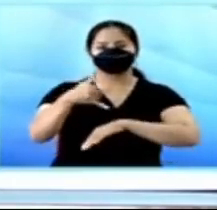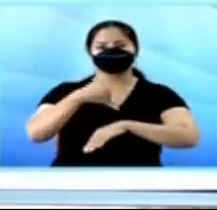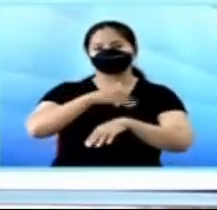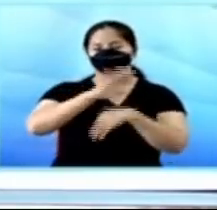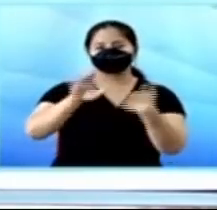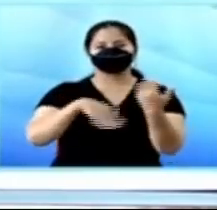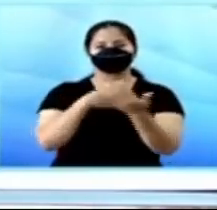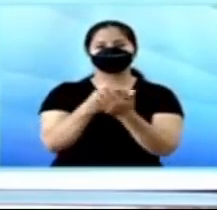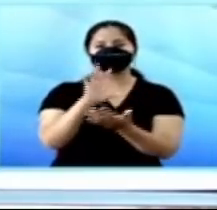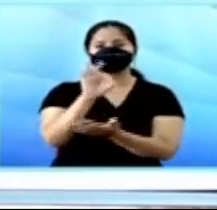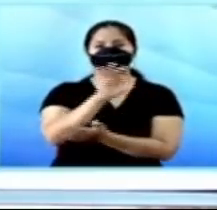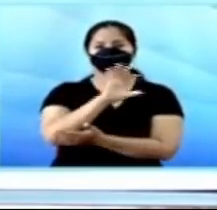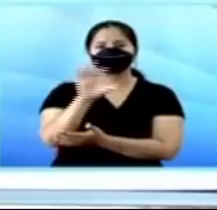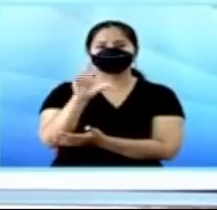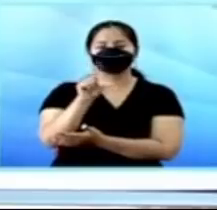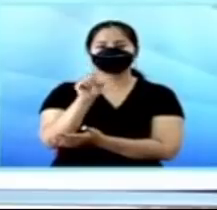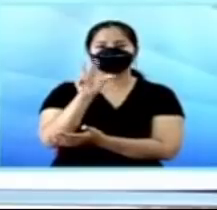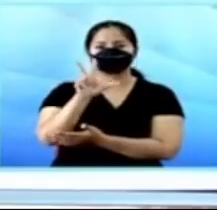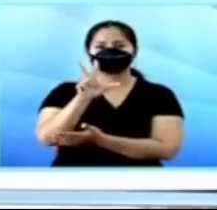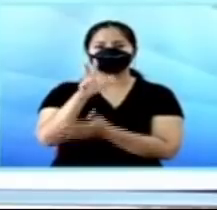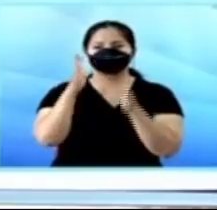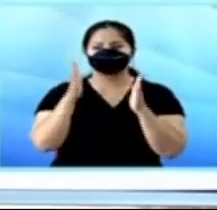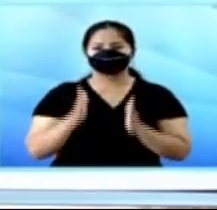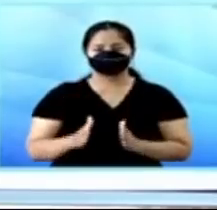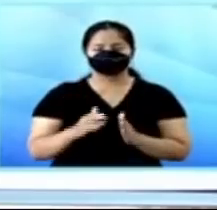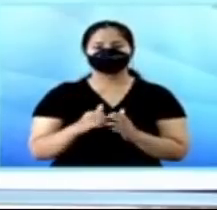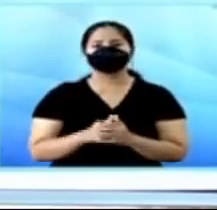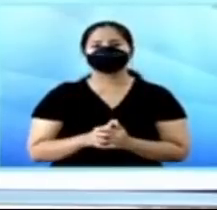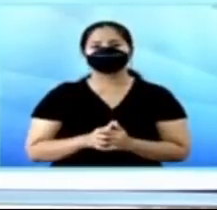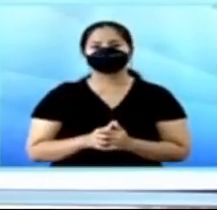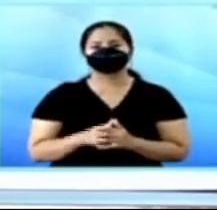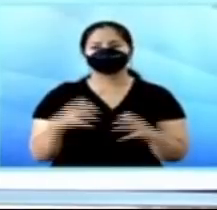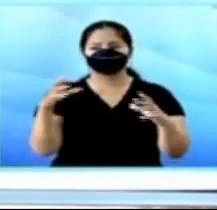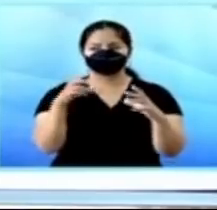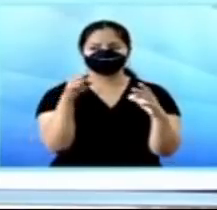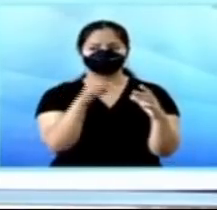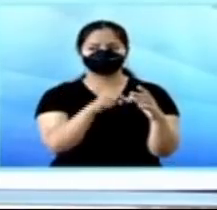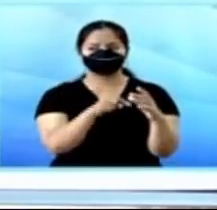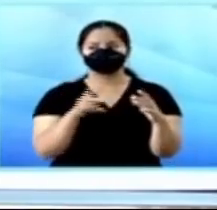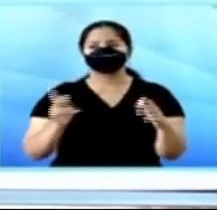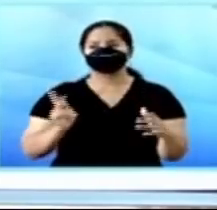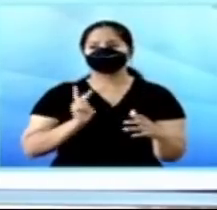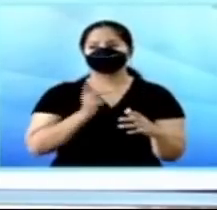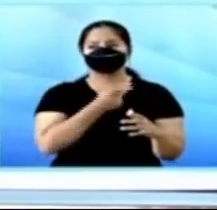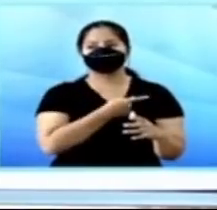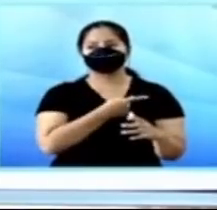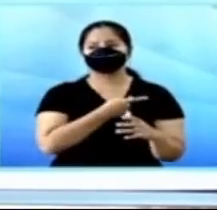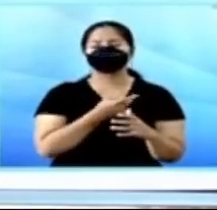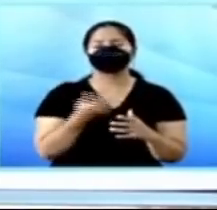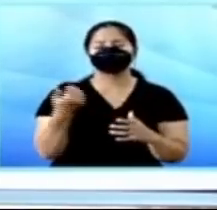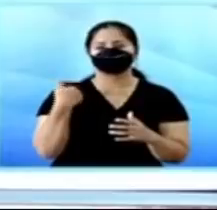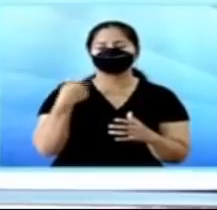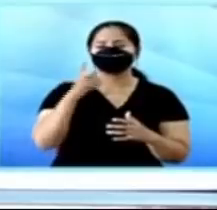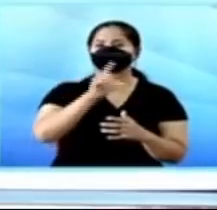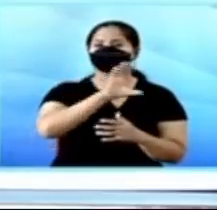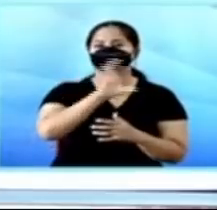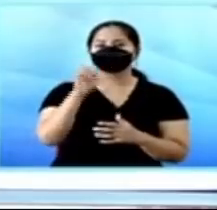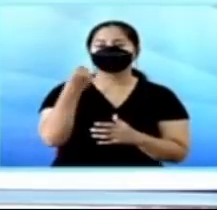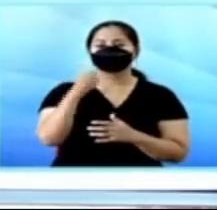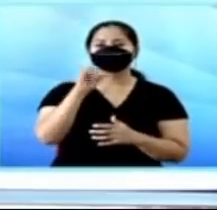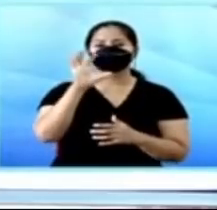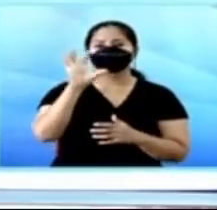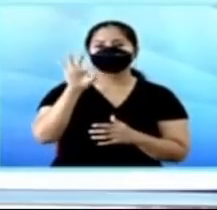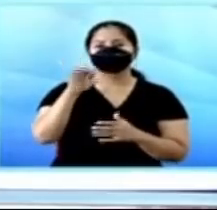าทั้งหมด923คนเนาะในนั้นพวกเฮาก็มี119ศูนย์